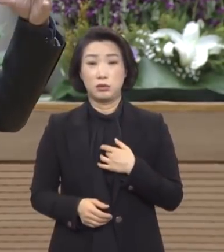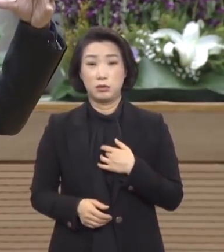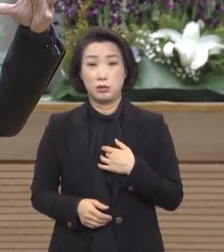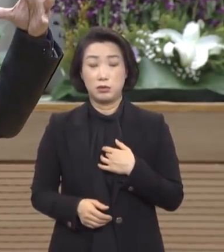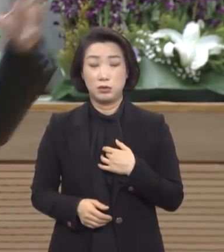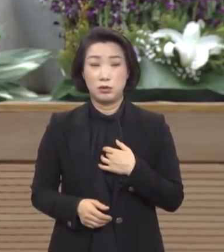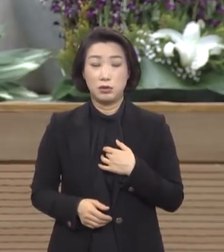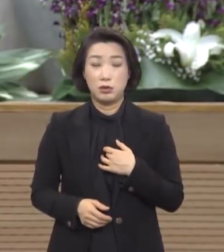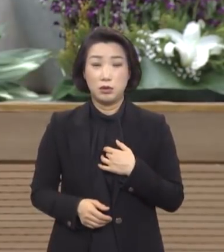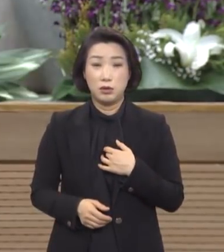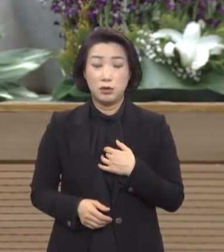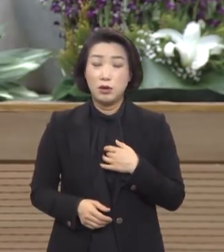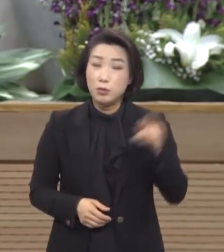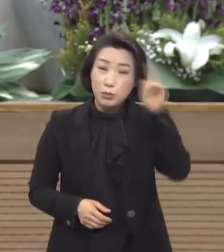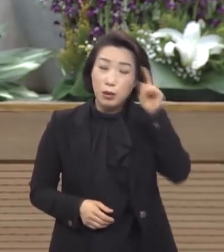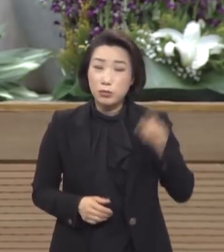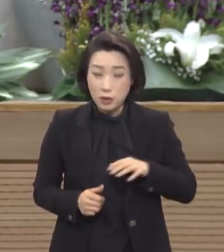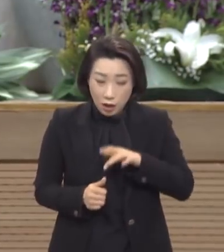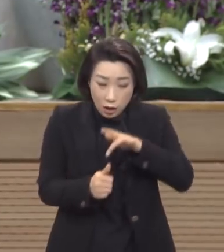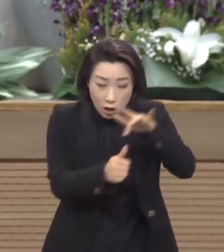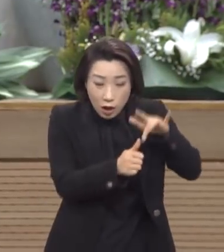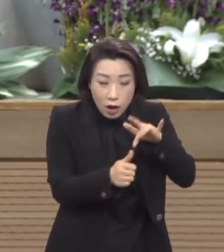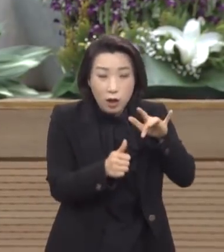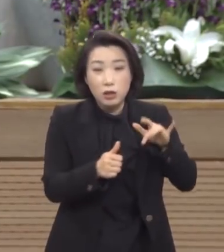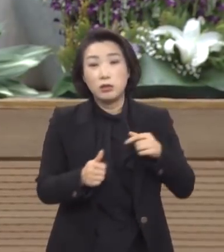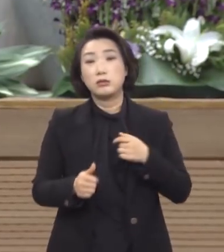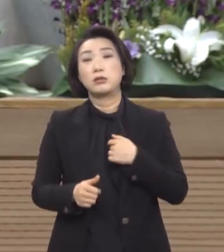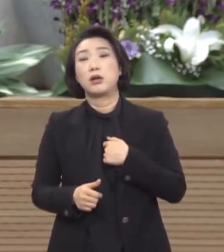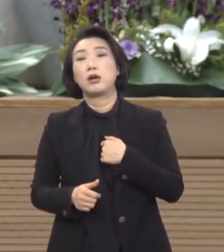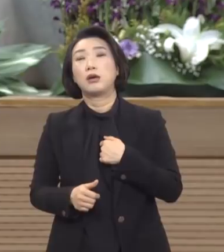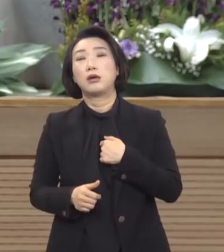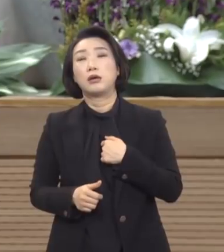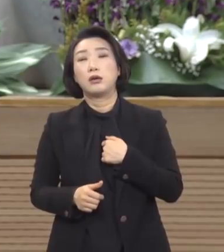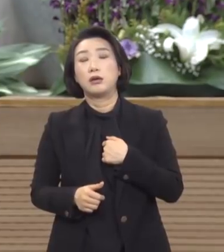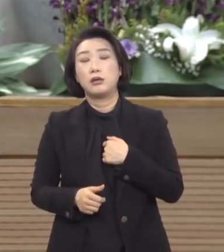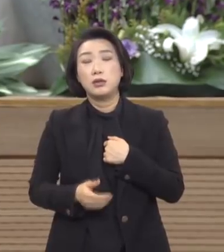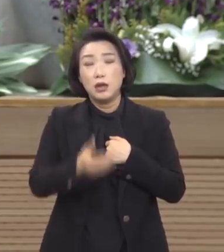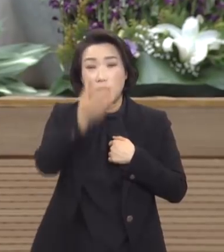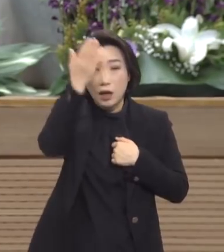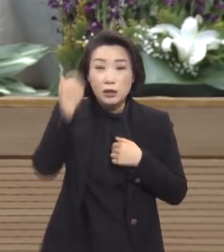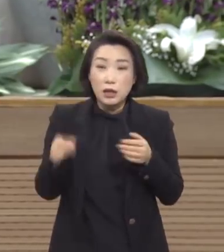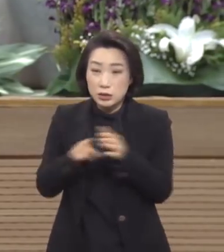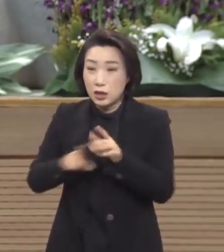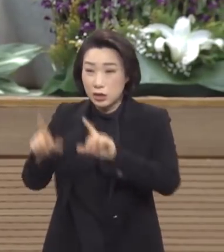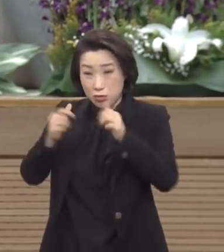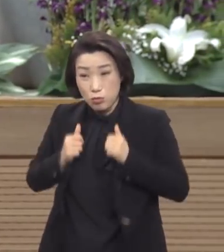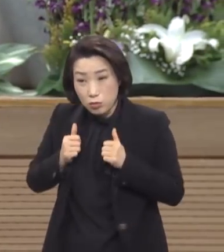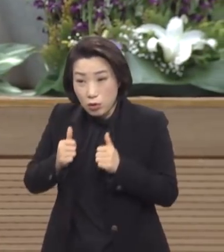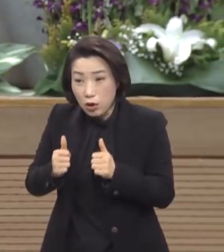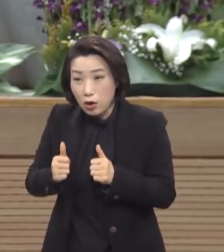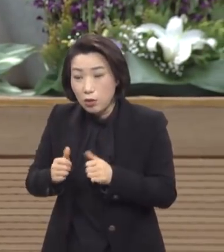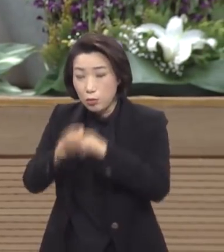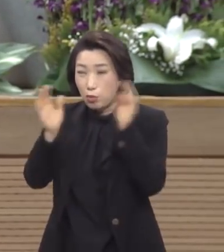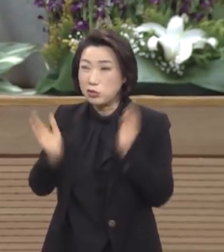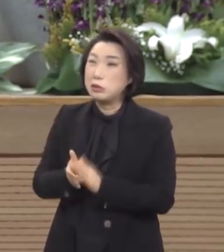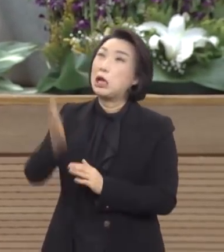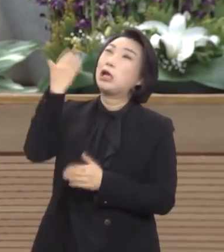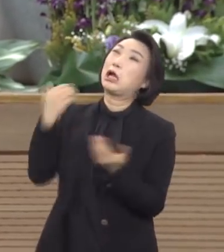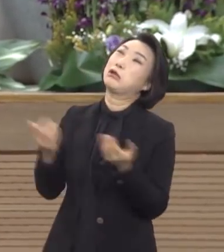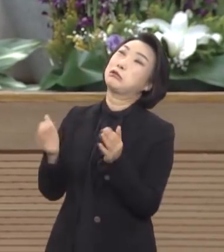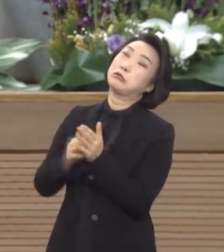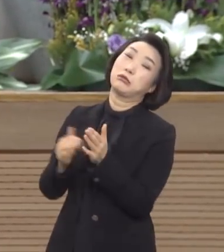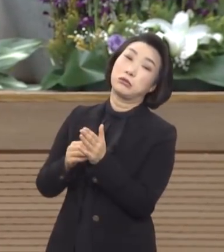그냥 100% 장악한 순간. 과거에 신앙생활 잘했던 것은 옛날